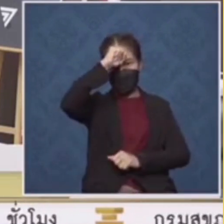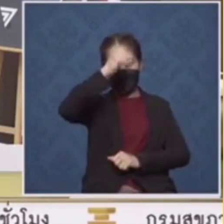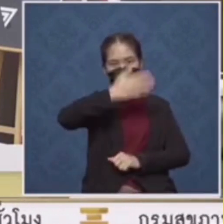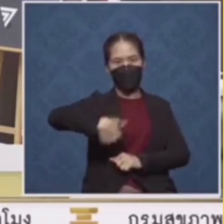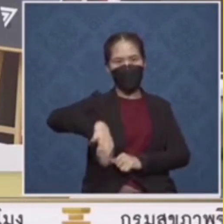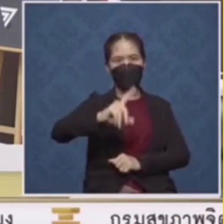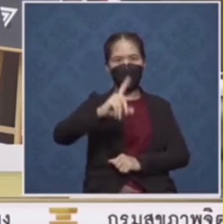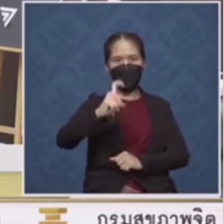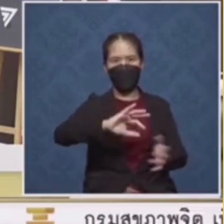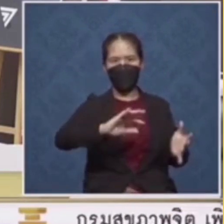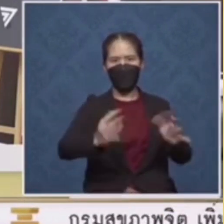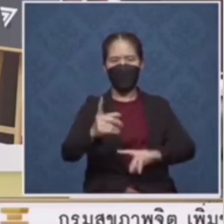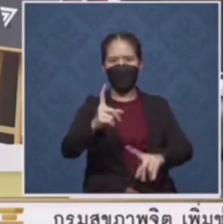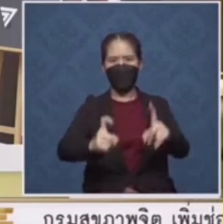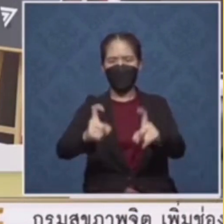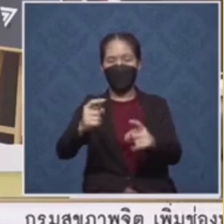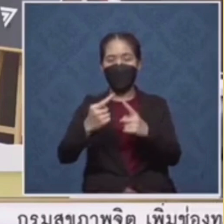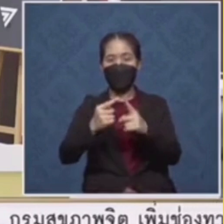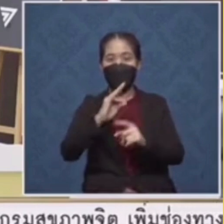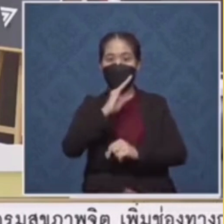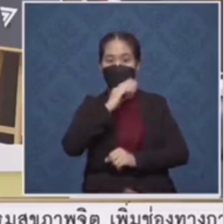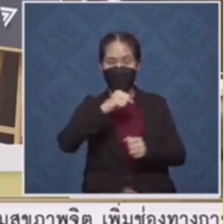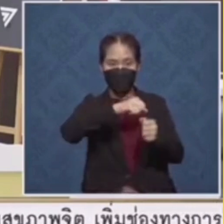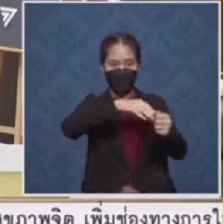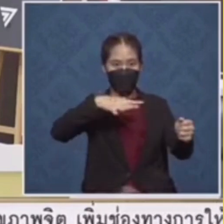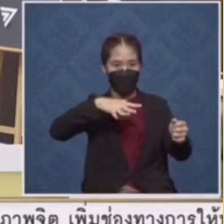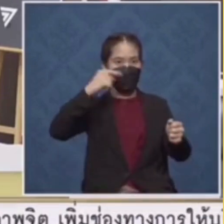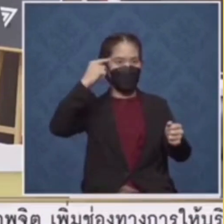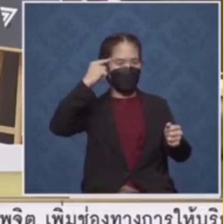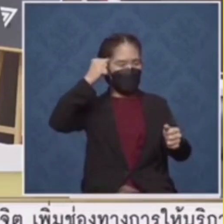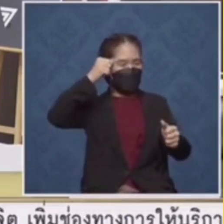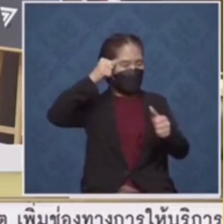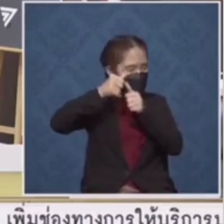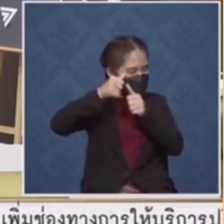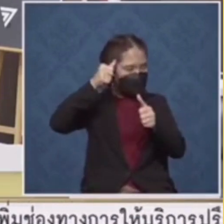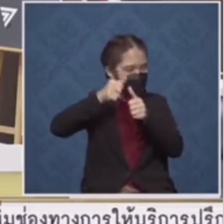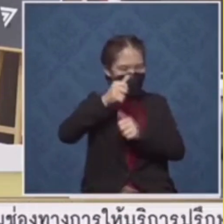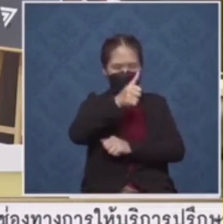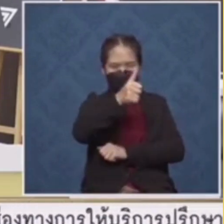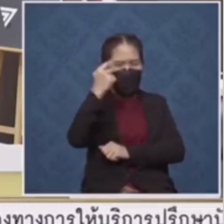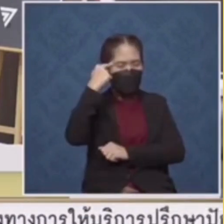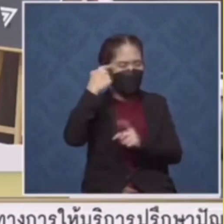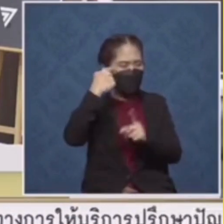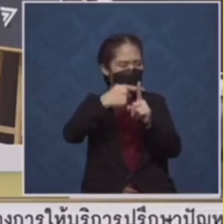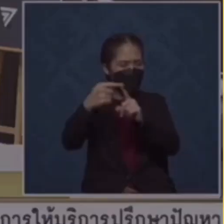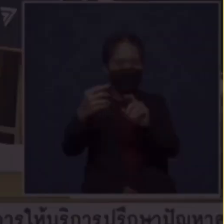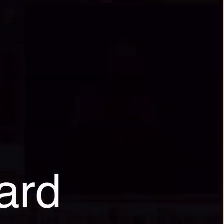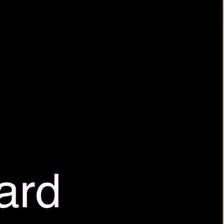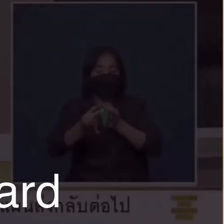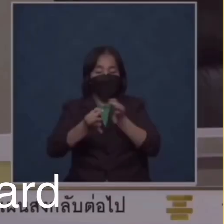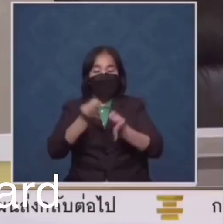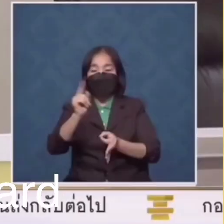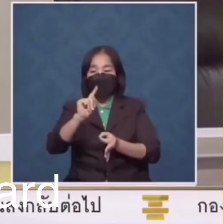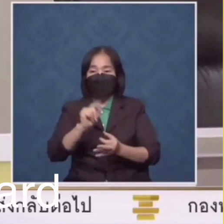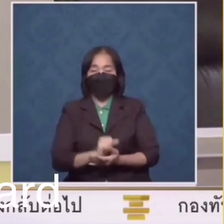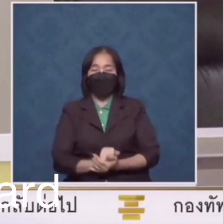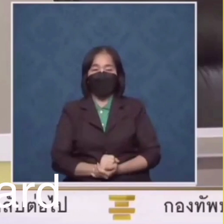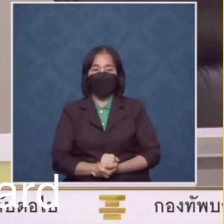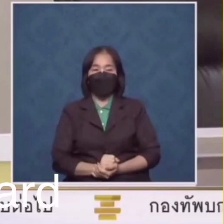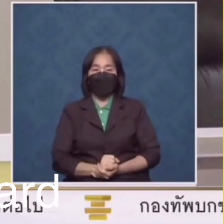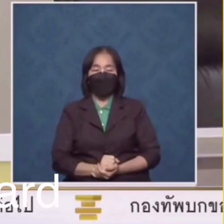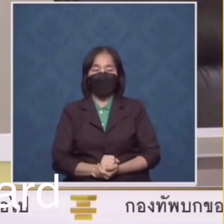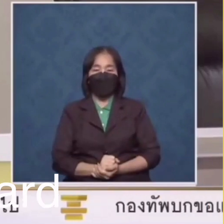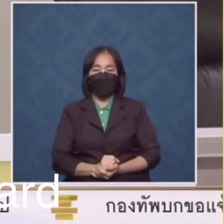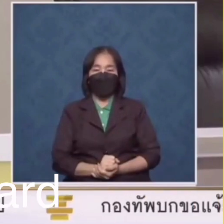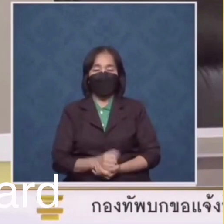ตายกหมดแต่ผู้นำที่ไร้จิตสำนึกวันนี้จะทำให้ประเทศชาตลมจมเรองเรื่นี้